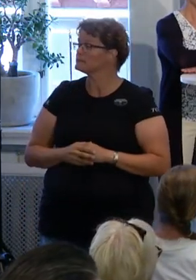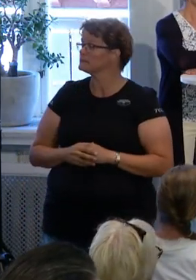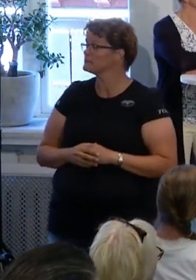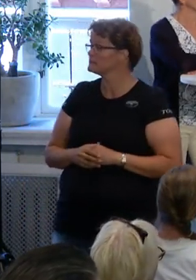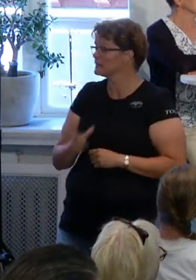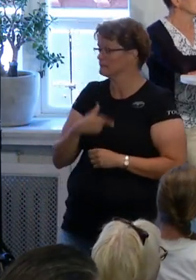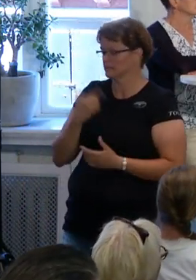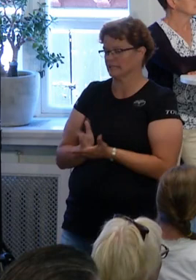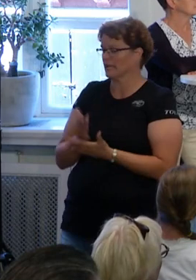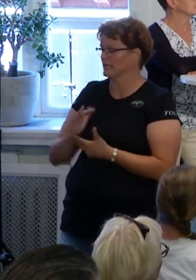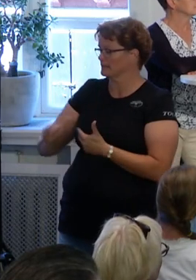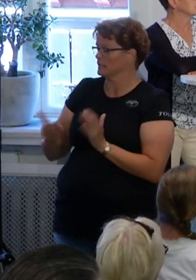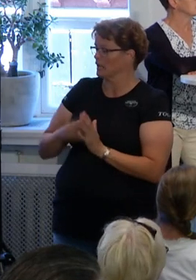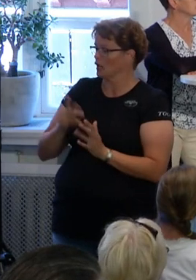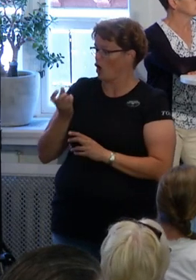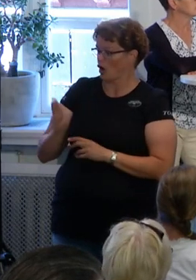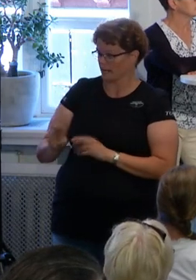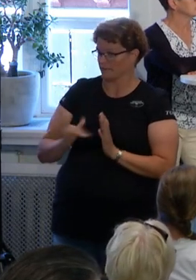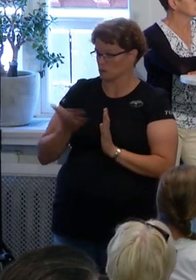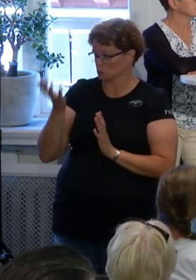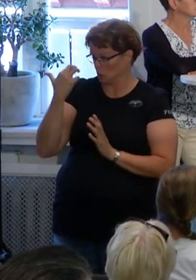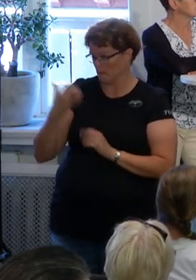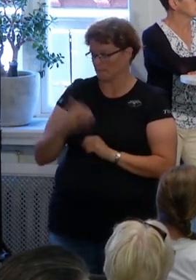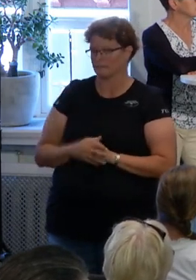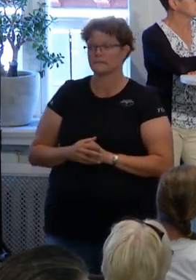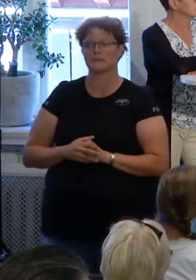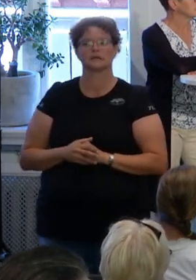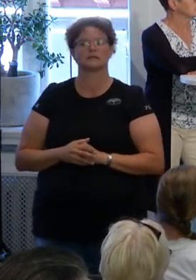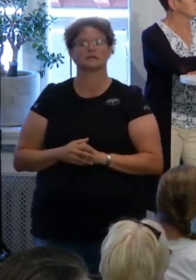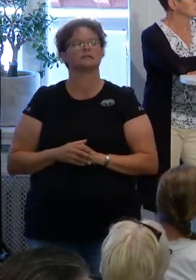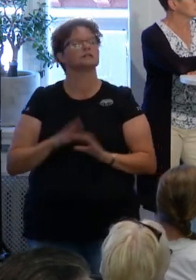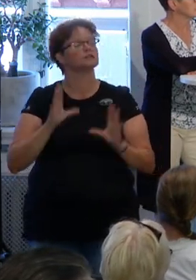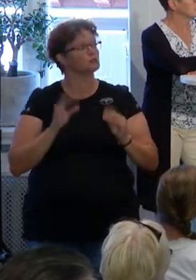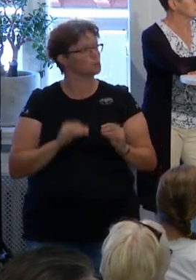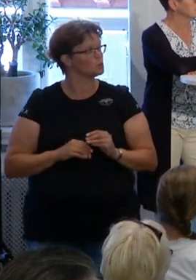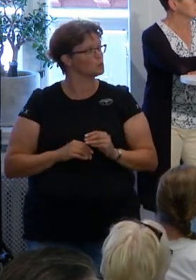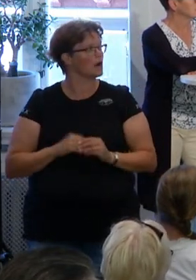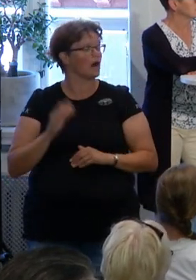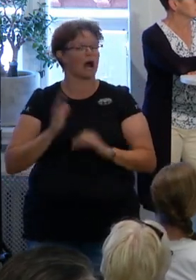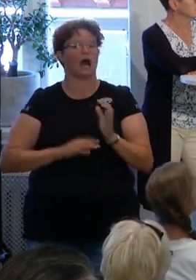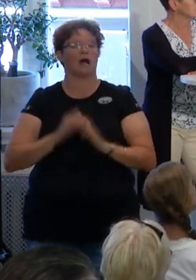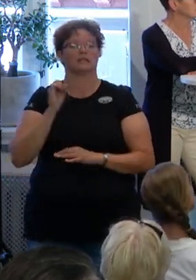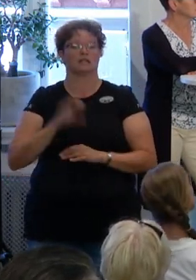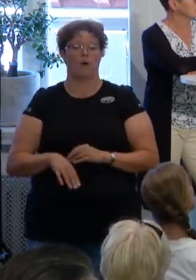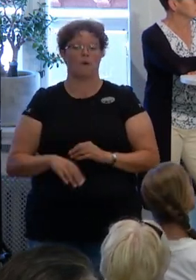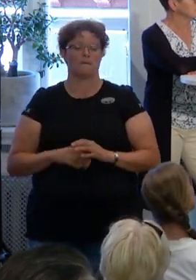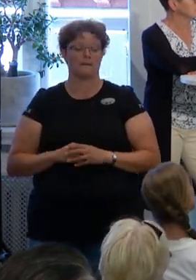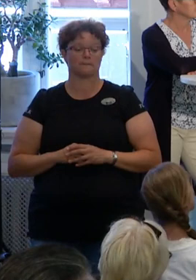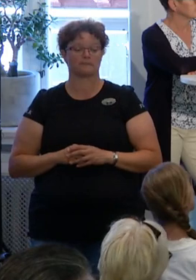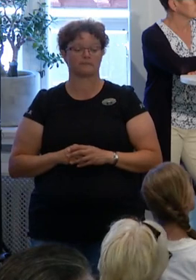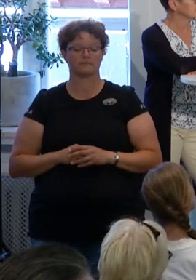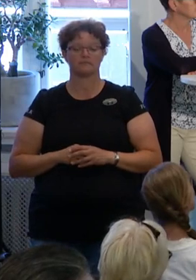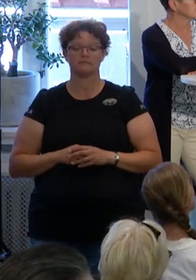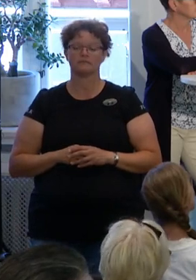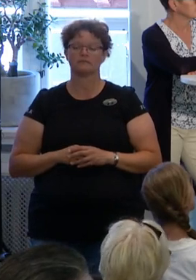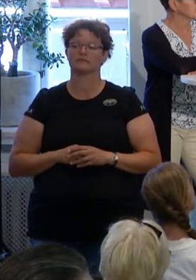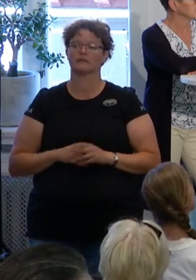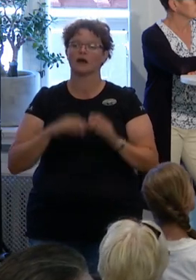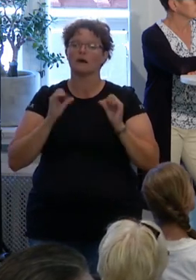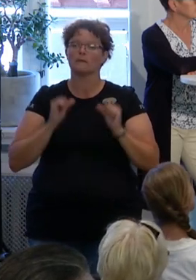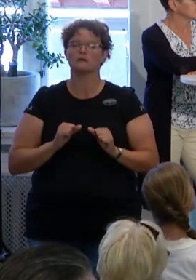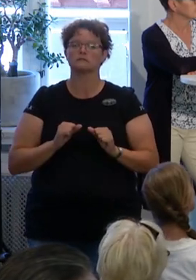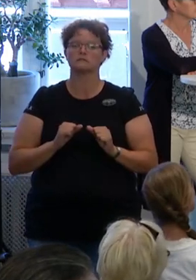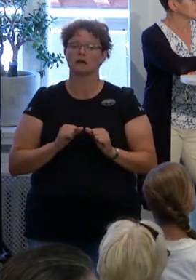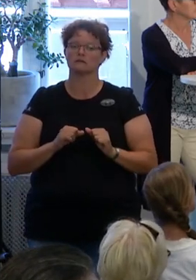detta också. Karin Mangold, Stockholm. Ja, det handlar ju dels om att ta de här frågorna på